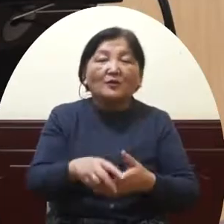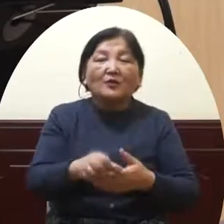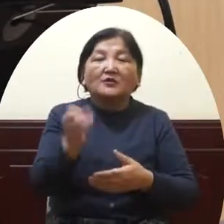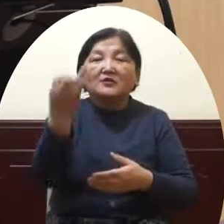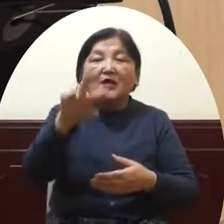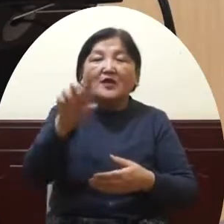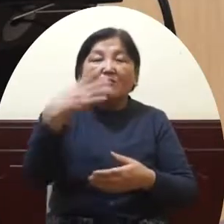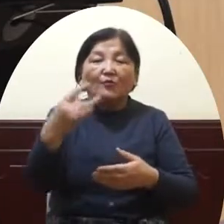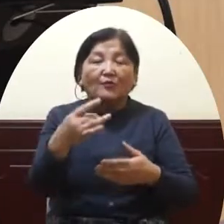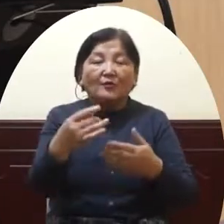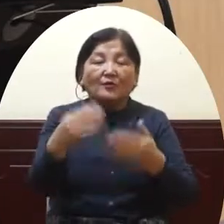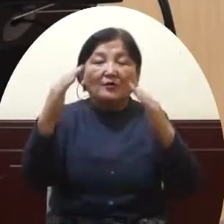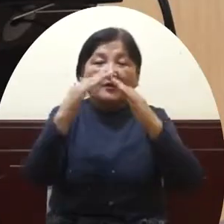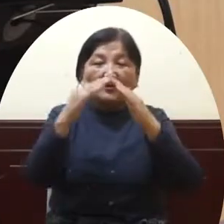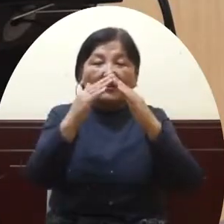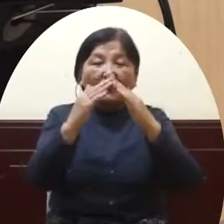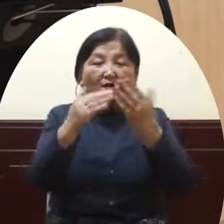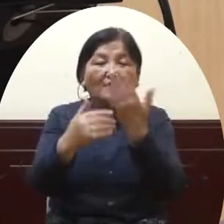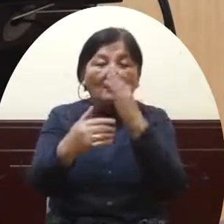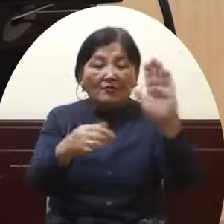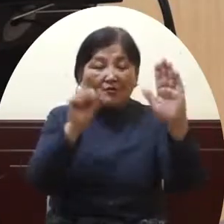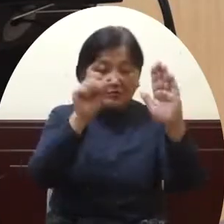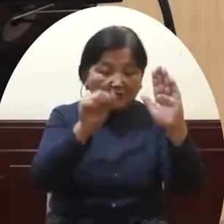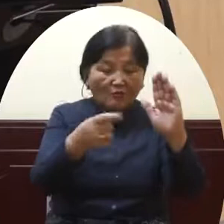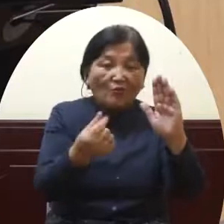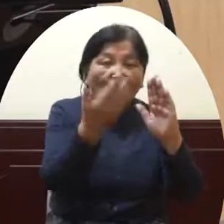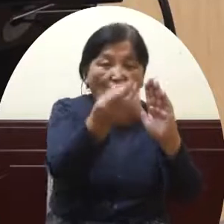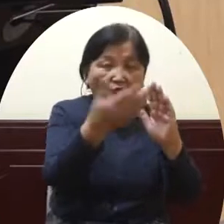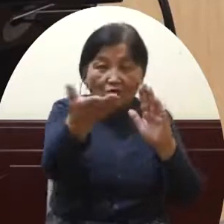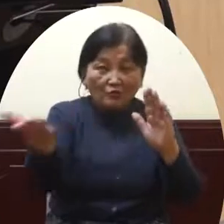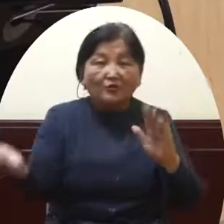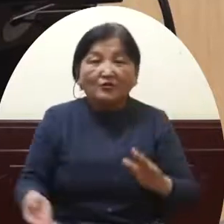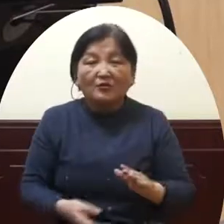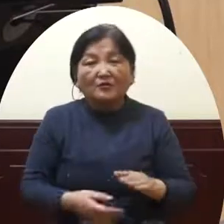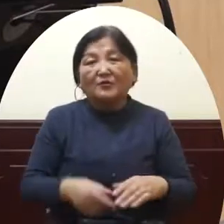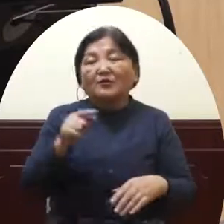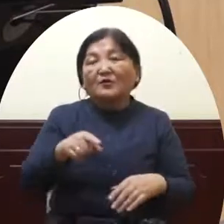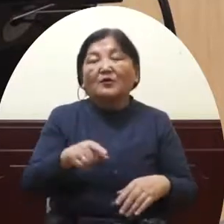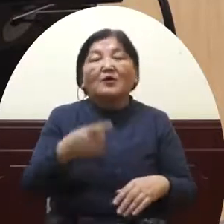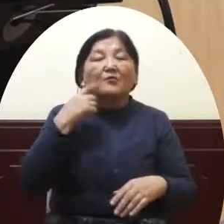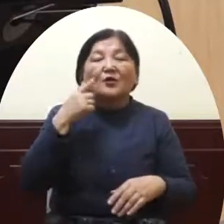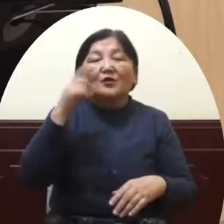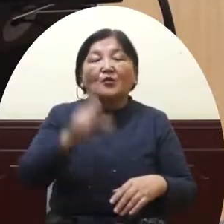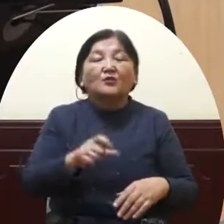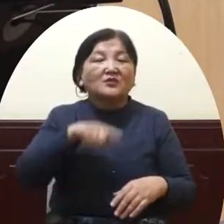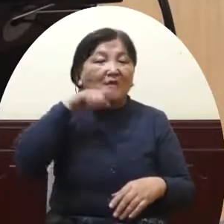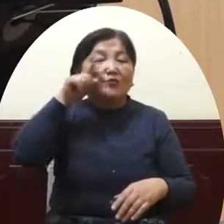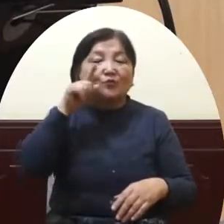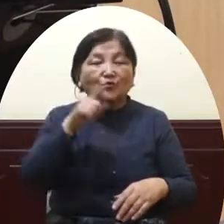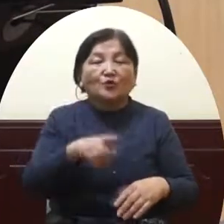болгонд сонгогчдын саналыг худалдаж авахгүйч мөнгө тараадаг өнөөдрийн энэ улс төрийн тогтолцоогоор явах юм бол эмэгтэй хүмүүс залуучууд гарч ирэх магадлал том байх